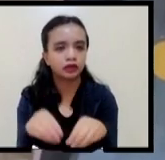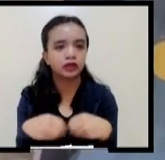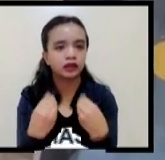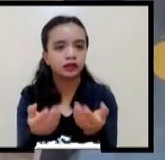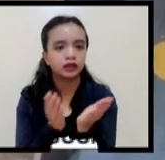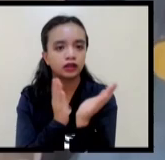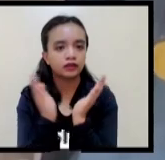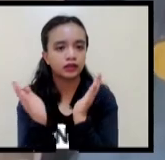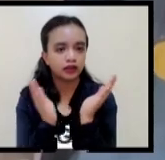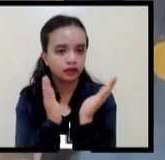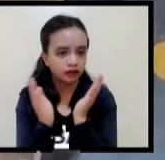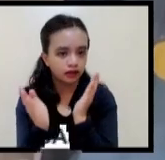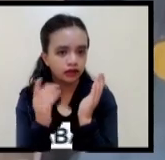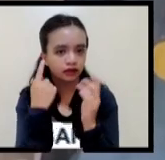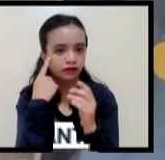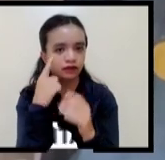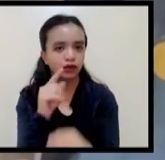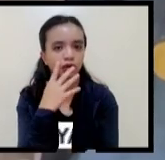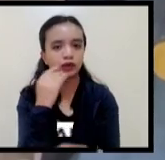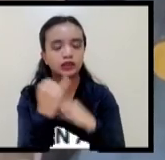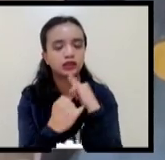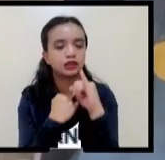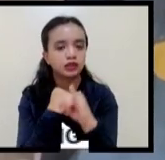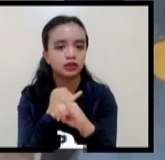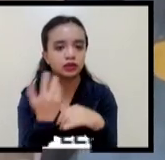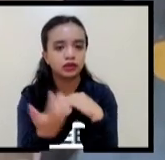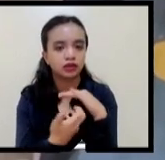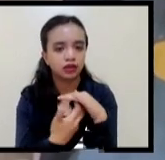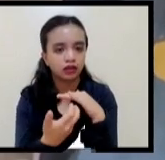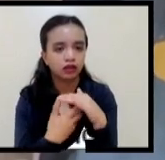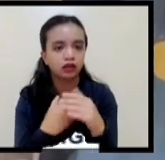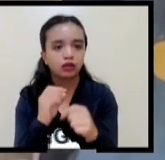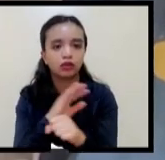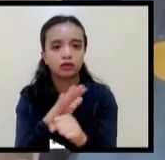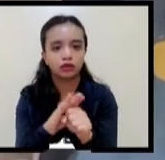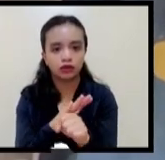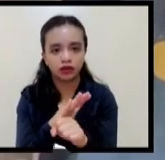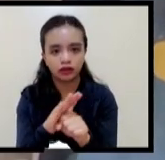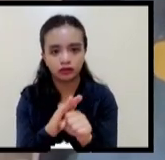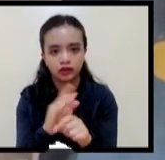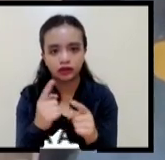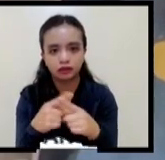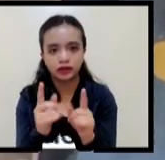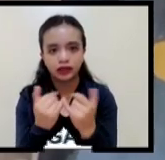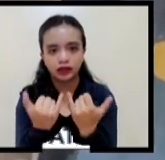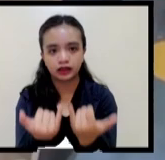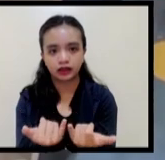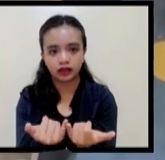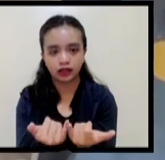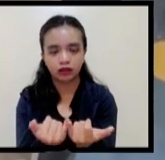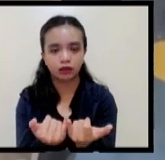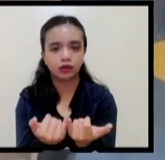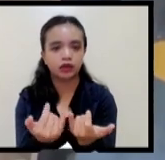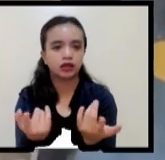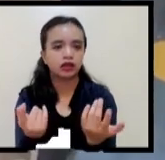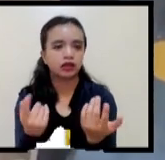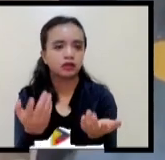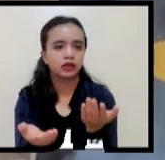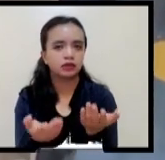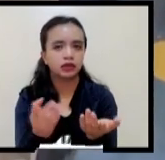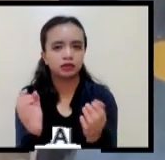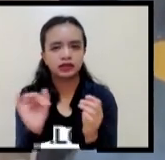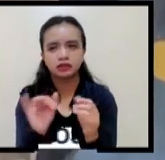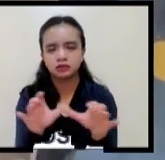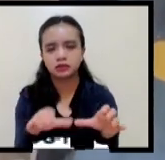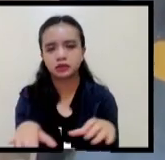is support sa mga international clients or local clients. Pero ngayon kasi sa context ng virtual assistant, parang mas common